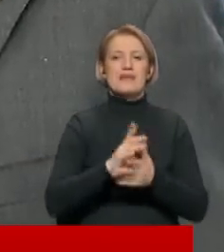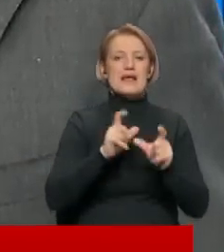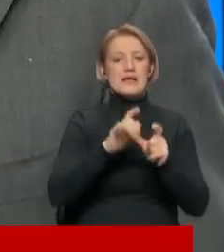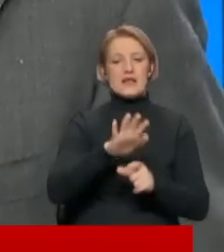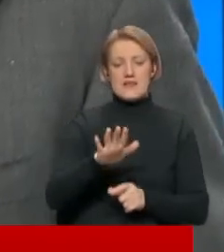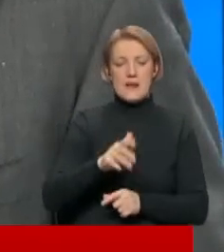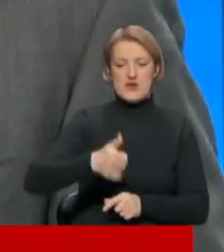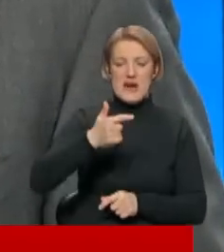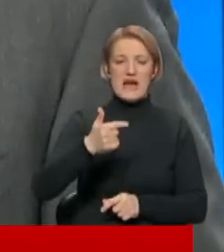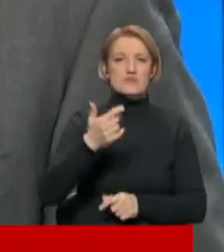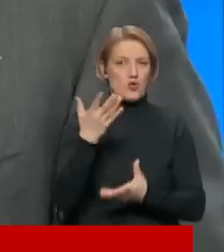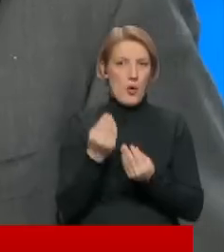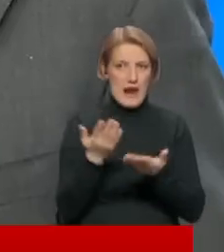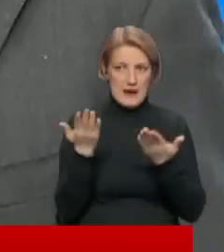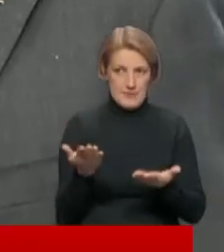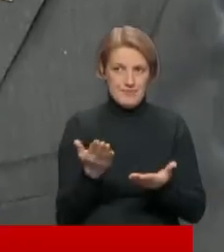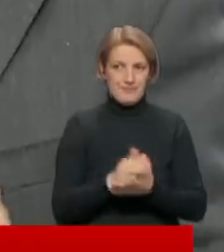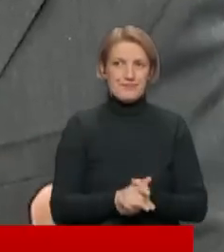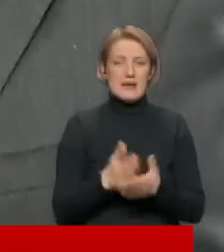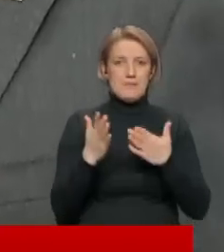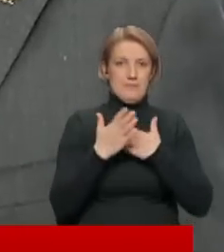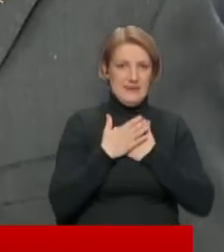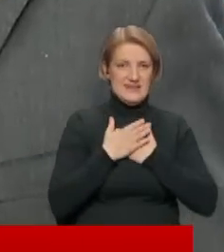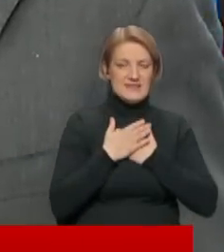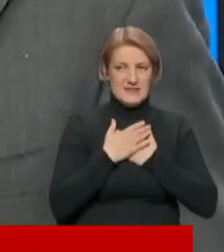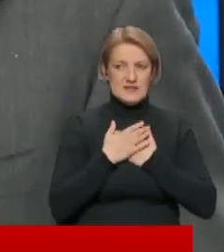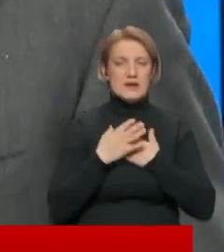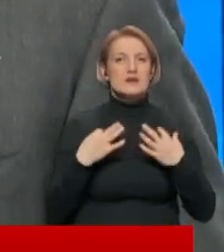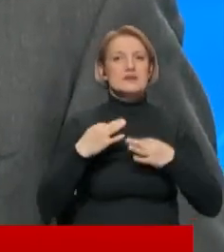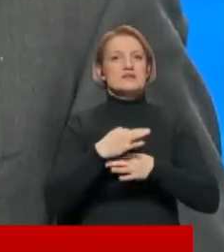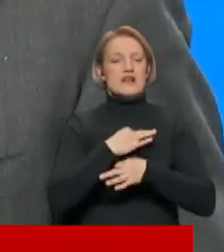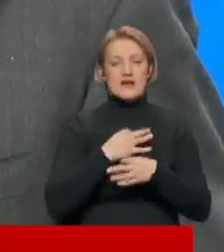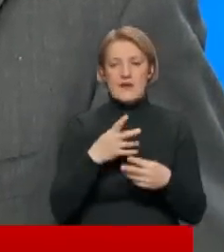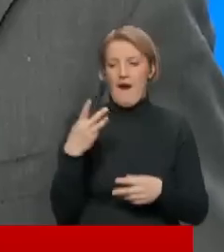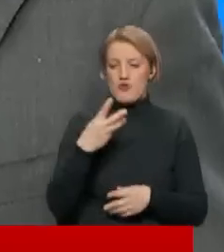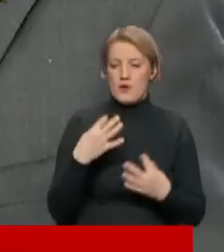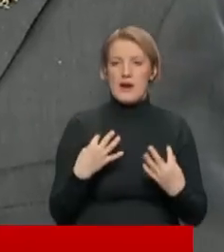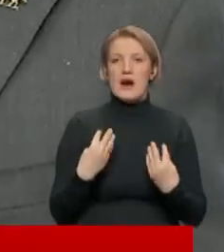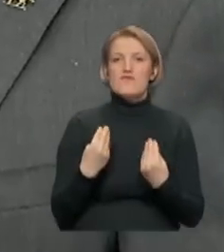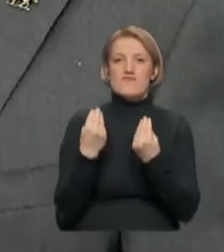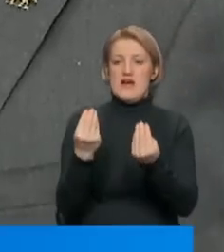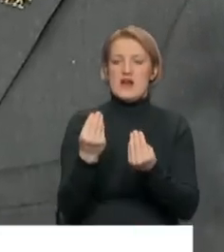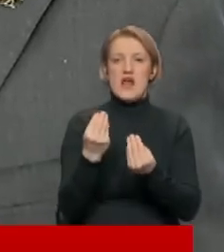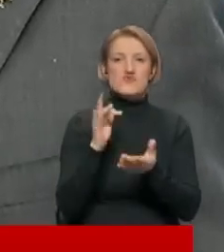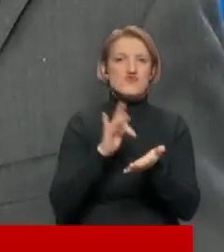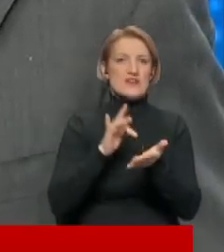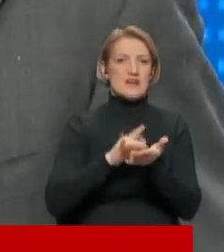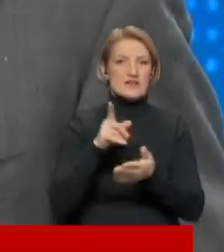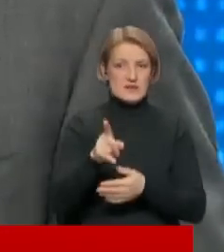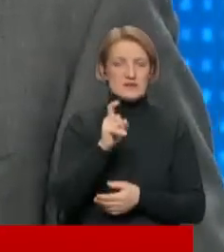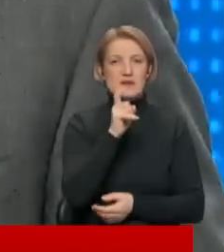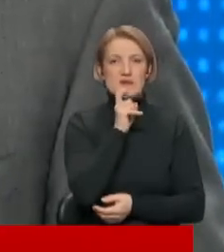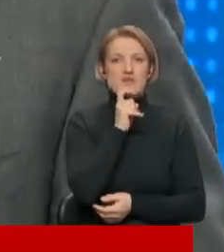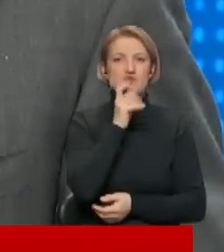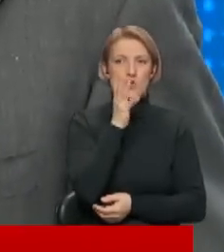Başkan Yardımcıları olarak biz Sayın Erdoğan'a verilen cezanın yanlış olduğu hususunda tabut cezasına